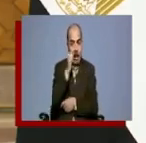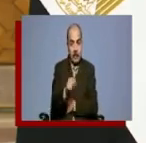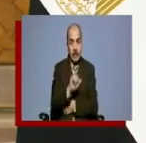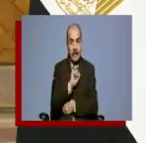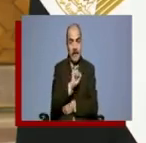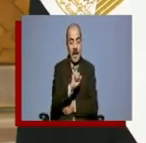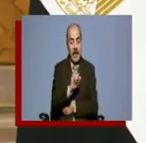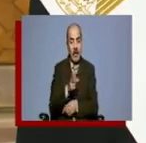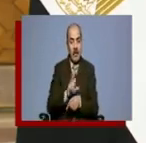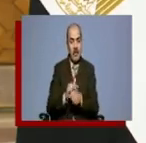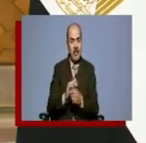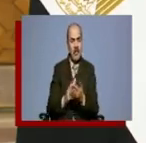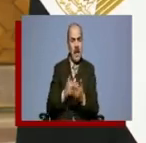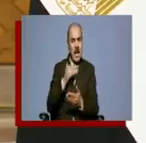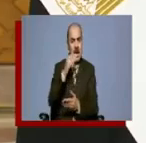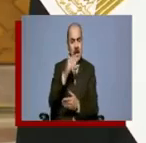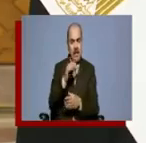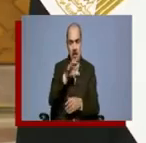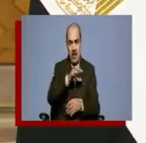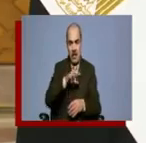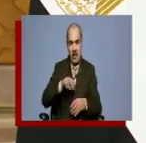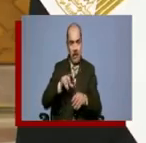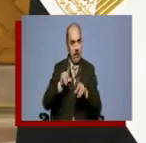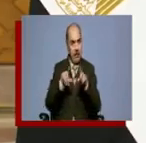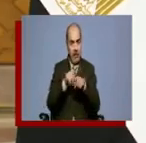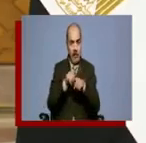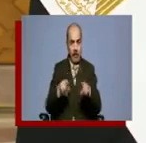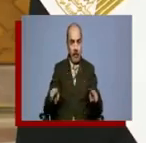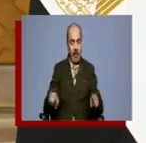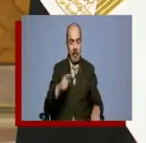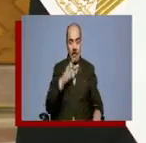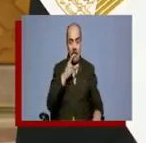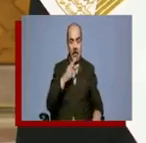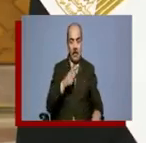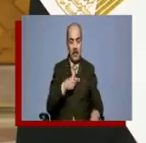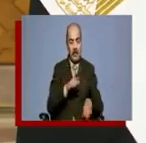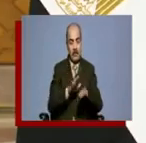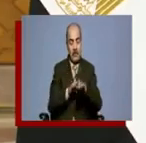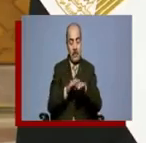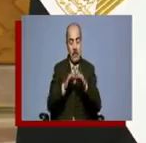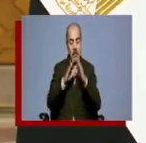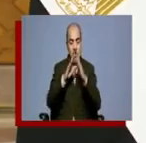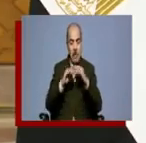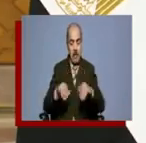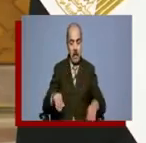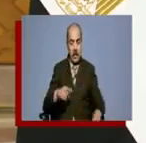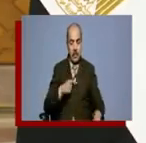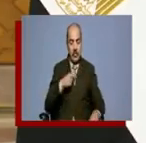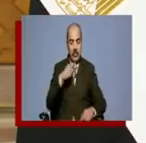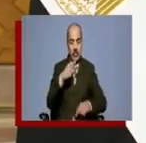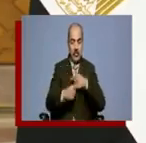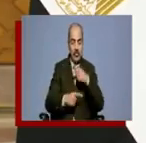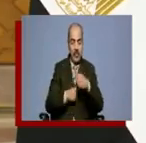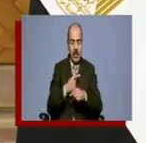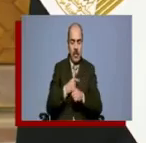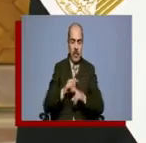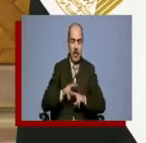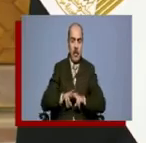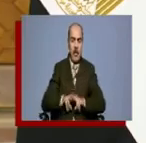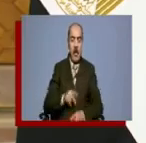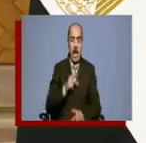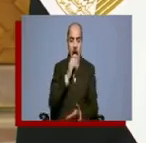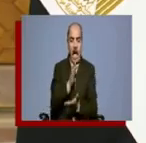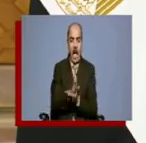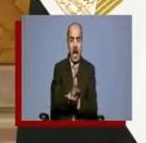فيعني يعني مث شعب هذه هي الدفاتر التي لدينا ونحتفظ بها فيها